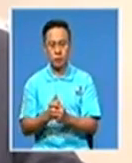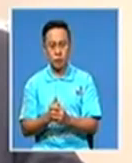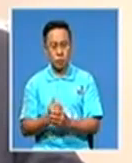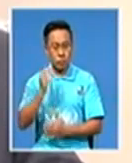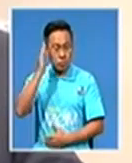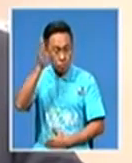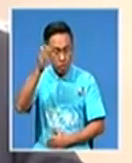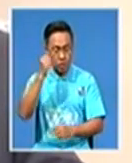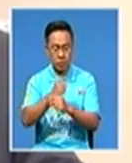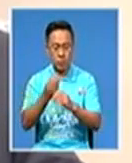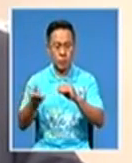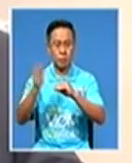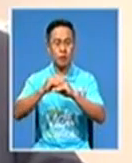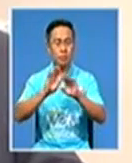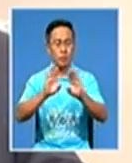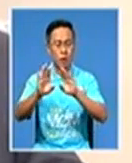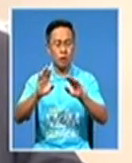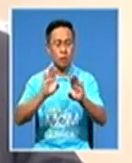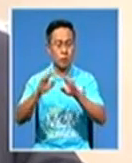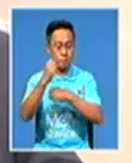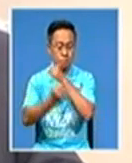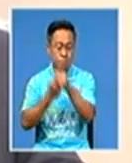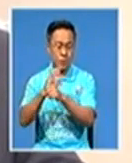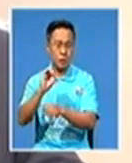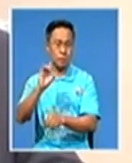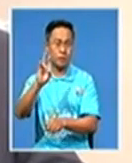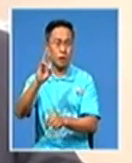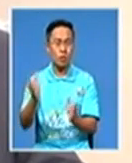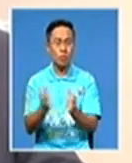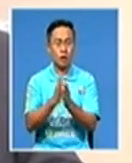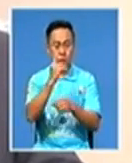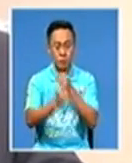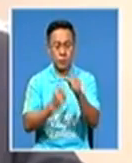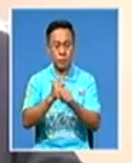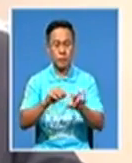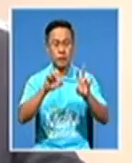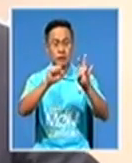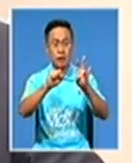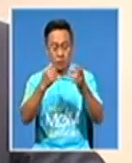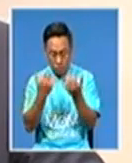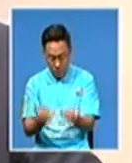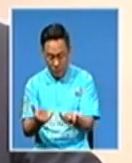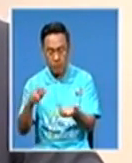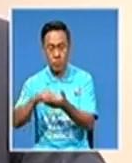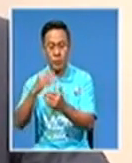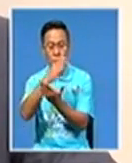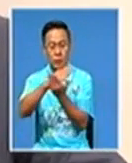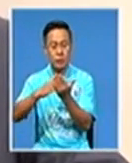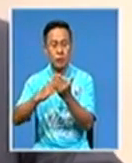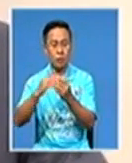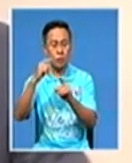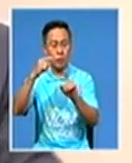อไปซึ่งสูงกว่าปีที่แล้วนะฮะปีที่แล้วทั้งปี 720,000 ปีนี้ครึ่งปี 412,000